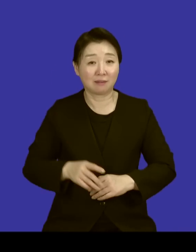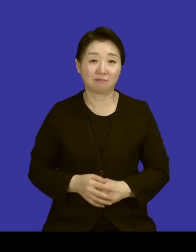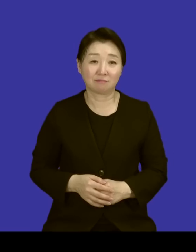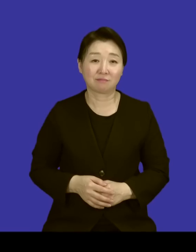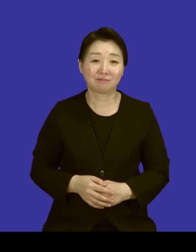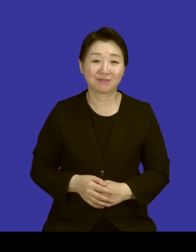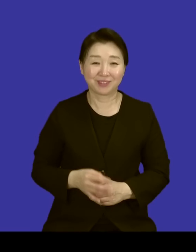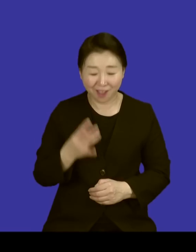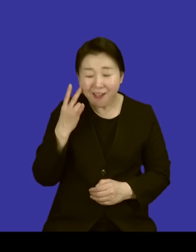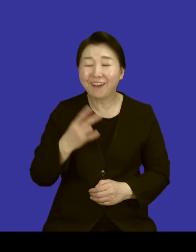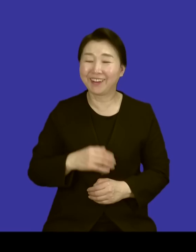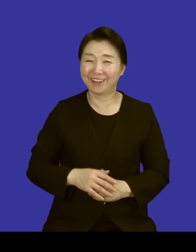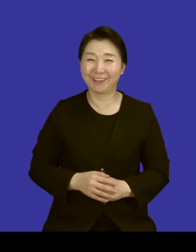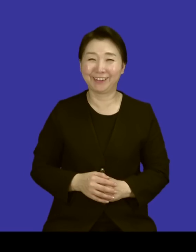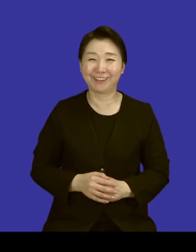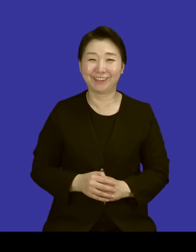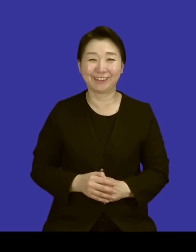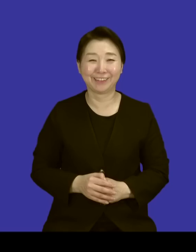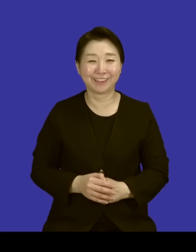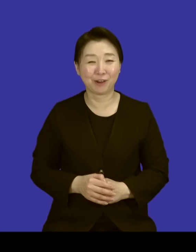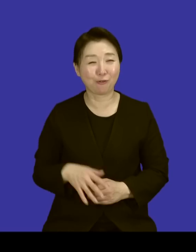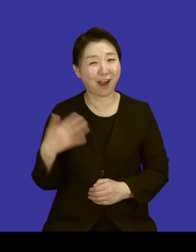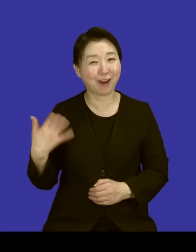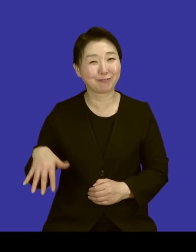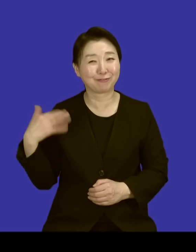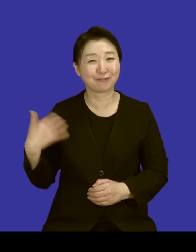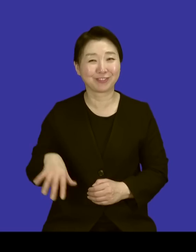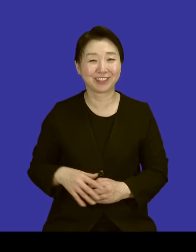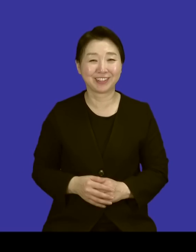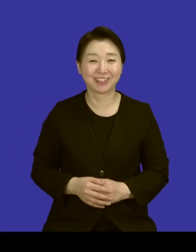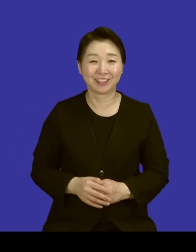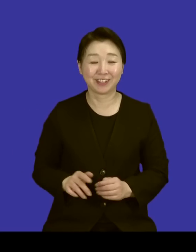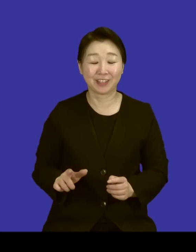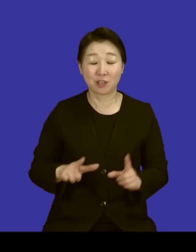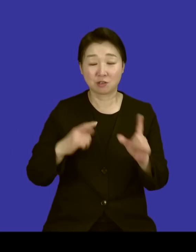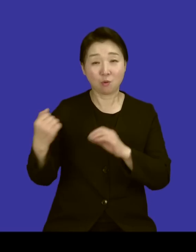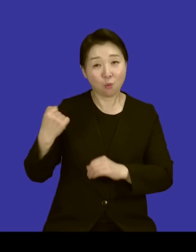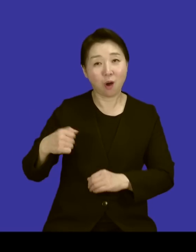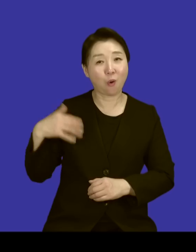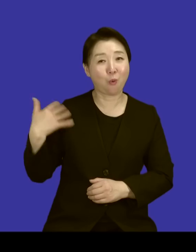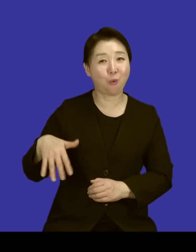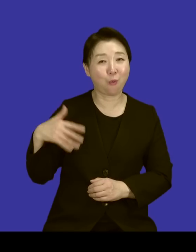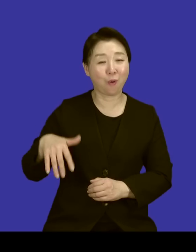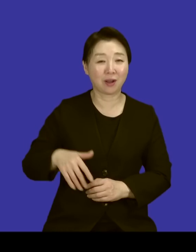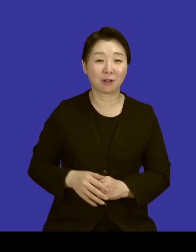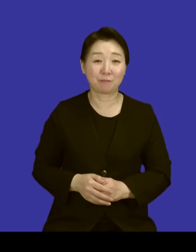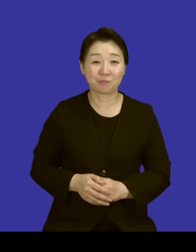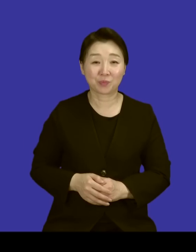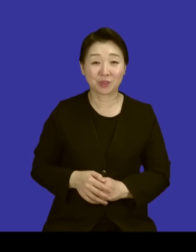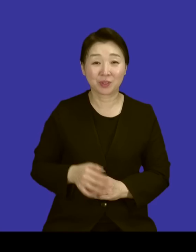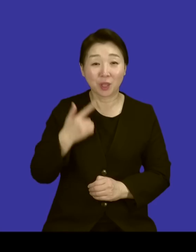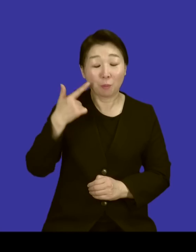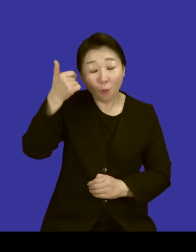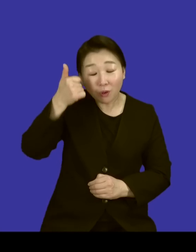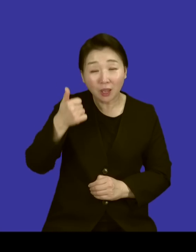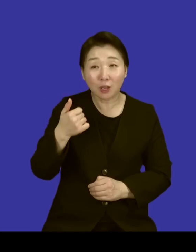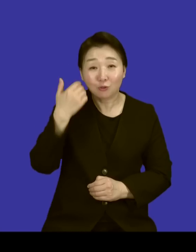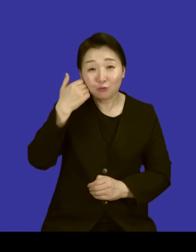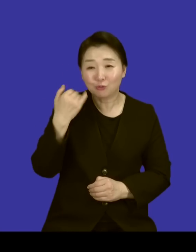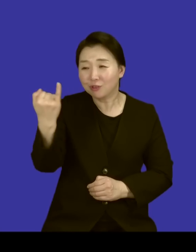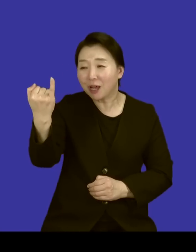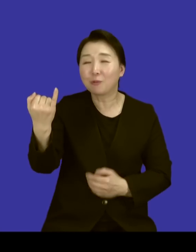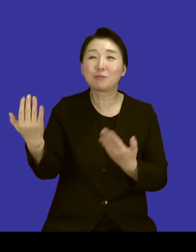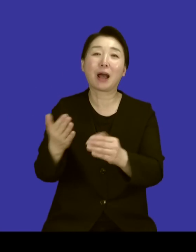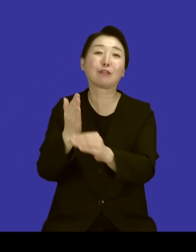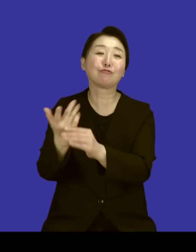예. 사모님 대단하시다. 생활력이 생활력이 제가 볼 때 예. 목회를 사모님이 하시고 계신 거예요. 네.